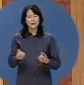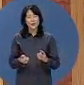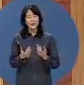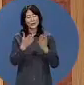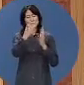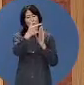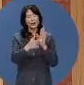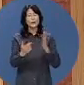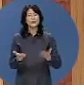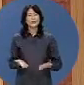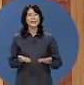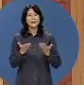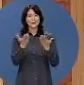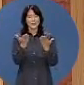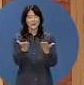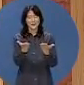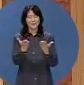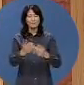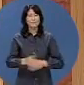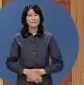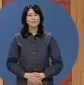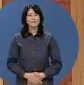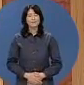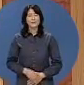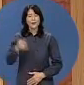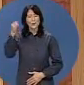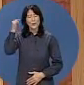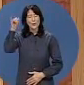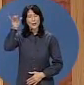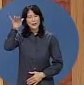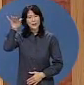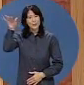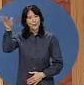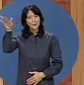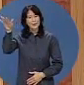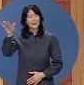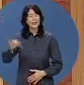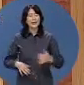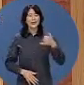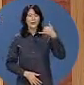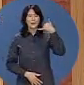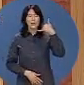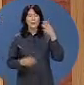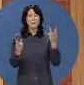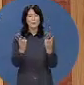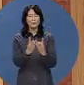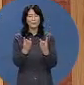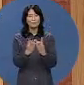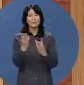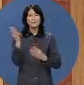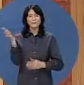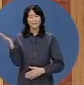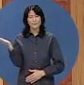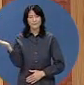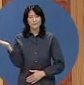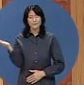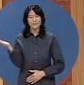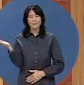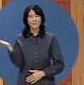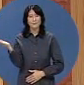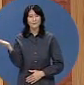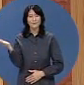中心にお伝えしていますご意見ご希望がございましたら電話74の